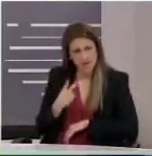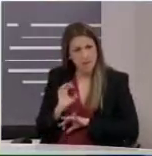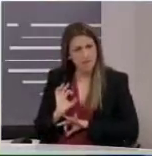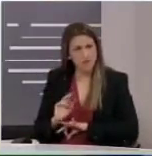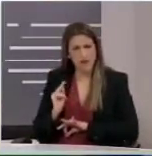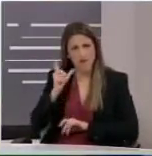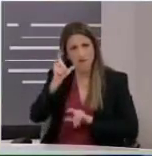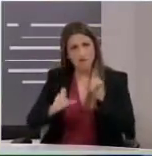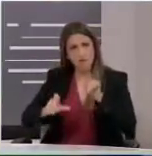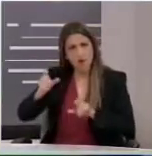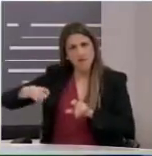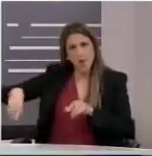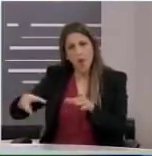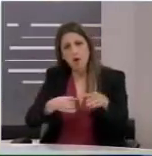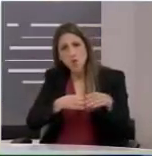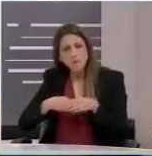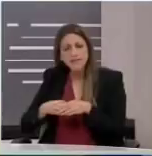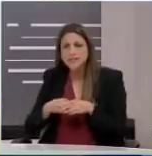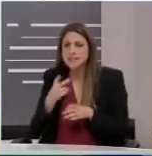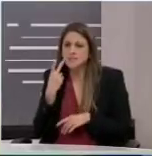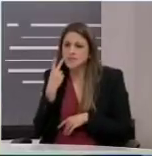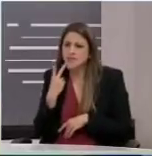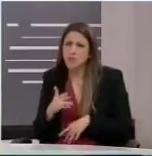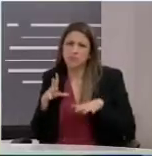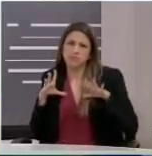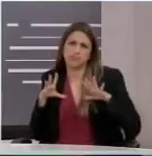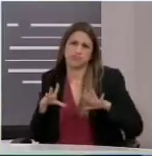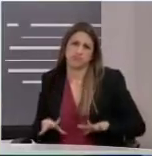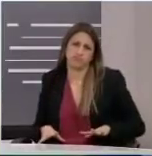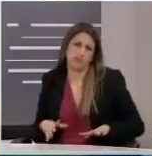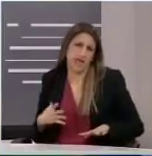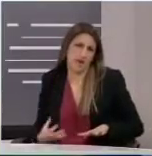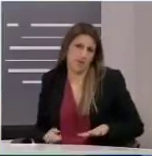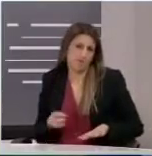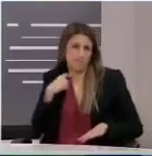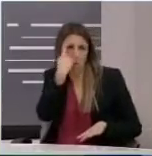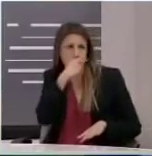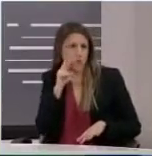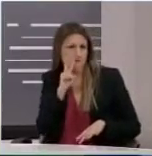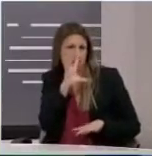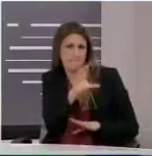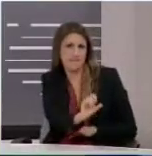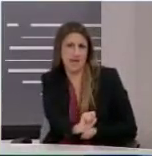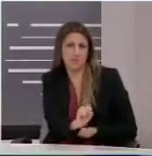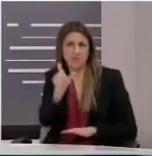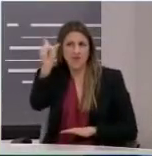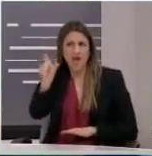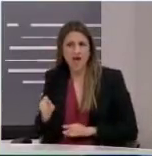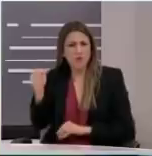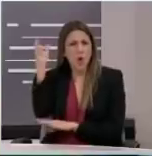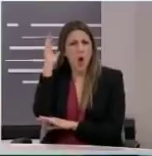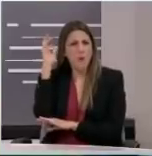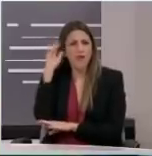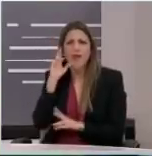της αντιπολίτευσης, μάλλον τους γέμισε με απεσιοδοξία και θλίψη. Μια ξέπνοη ομιλία, μας κοιμήσατε